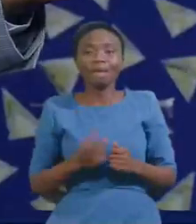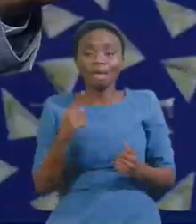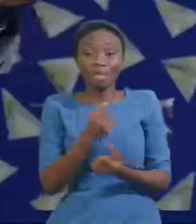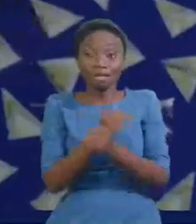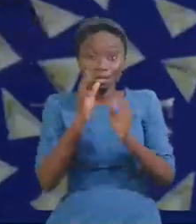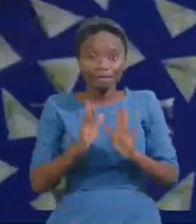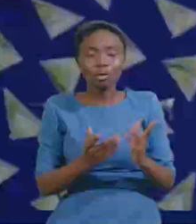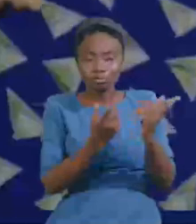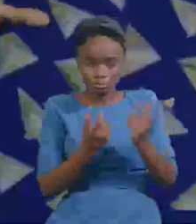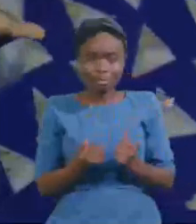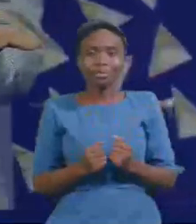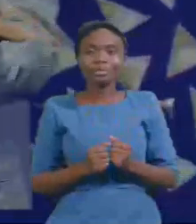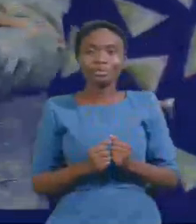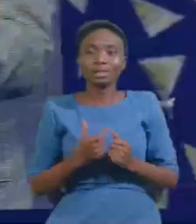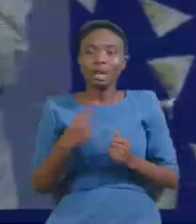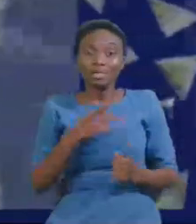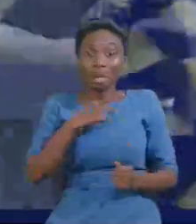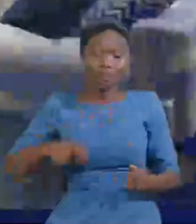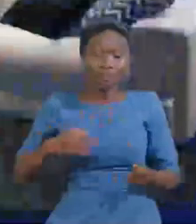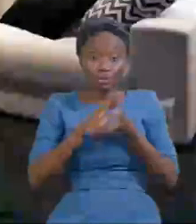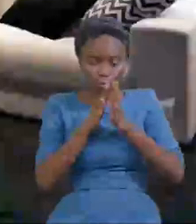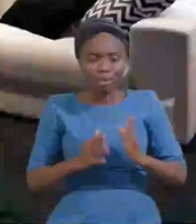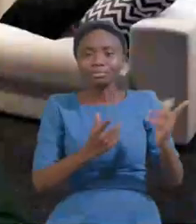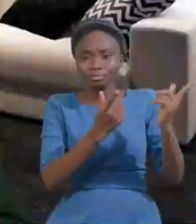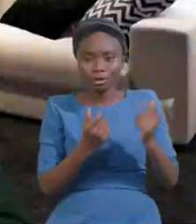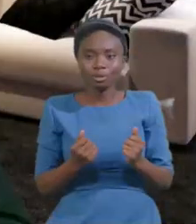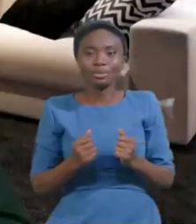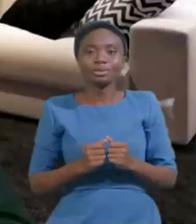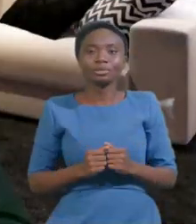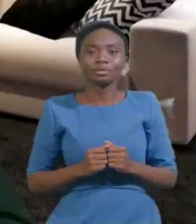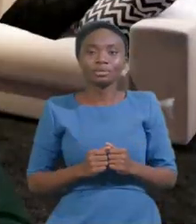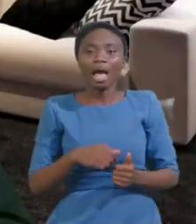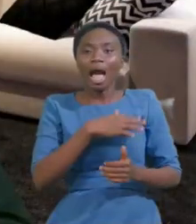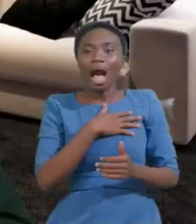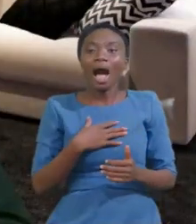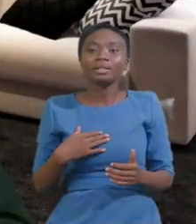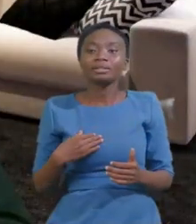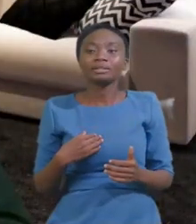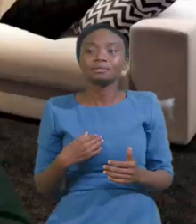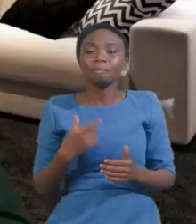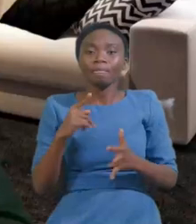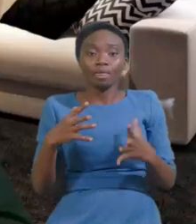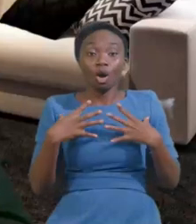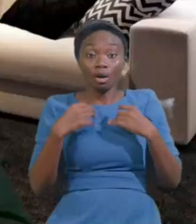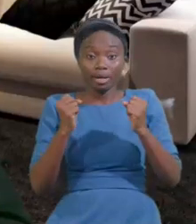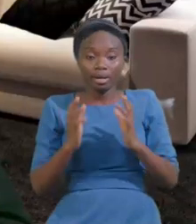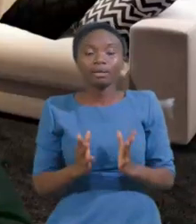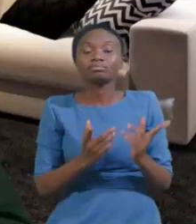Voici, il vient. Le Sauveur vient. Le Prince de Paix vient.